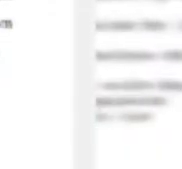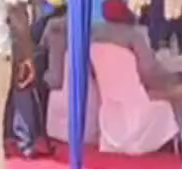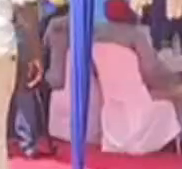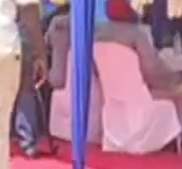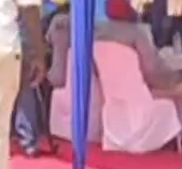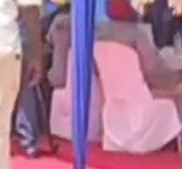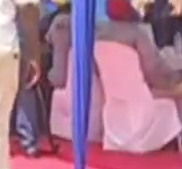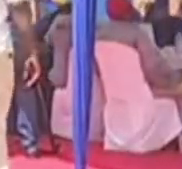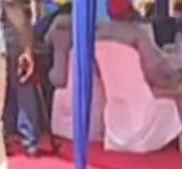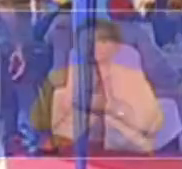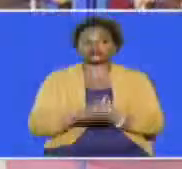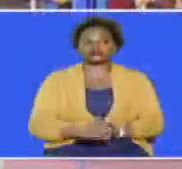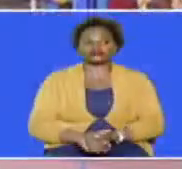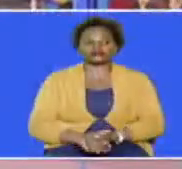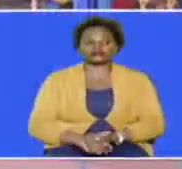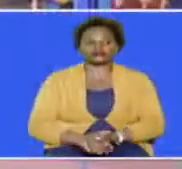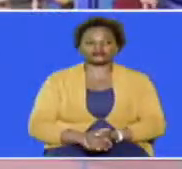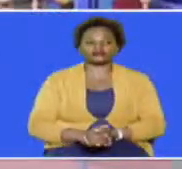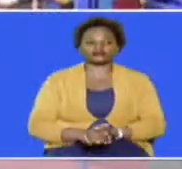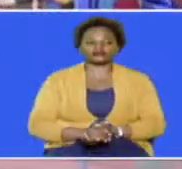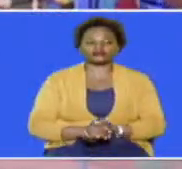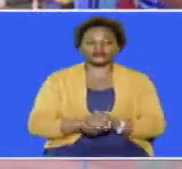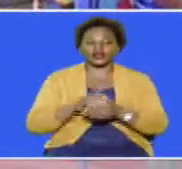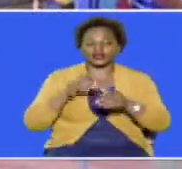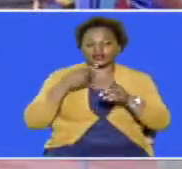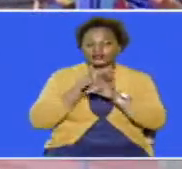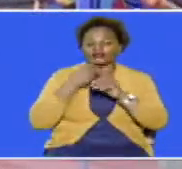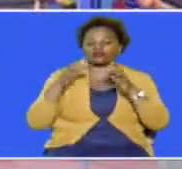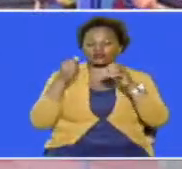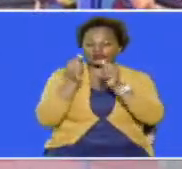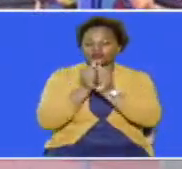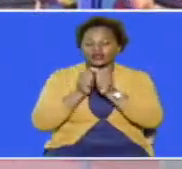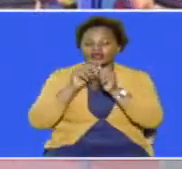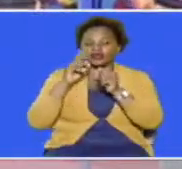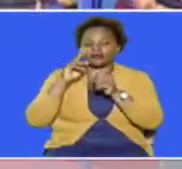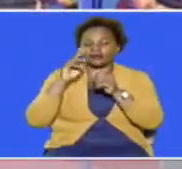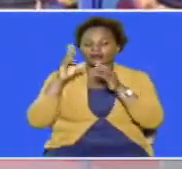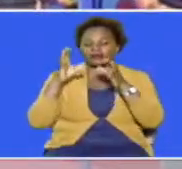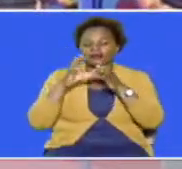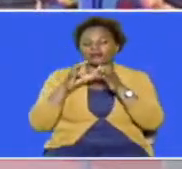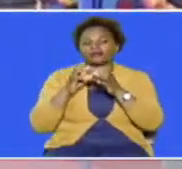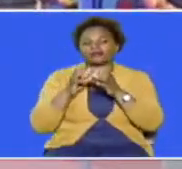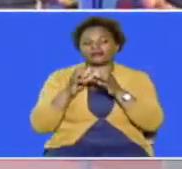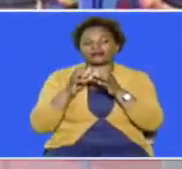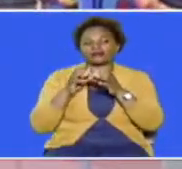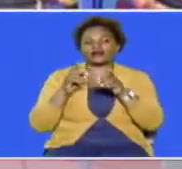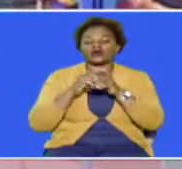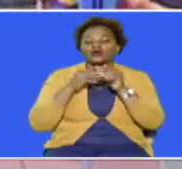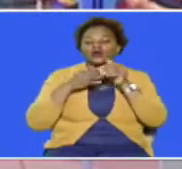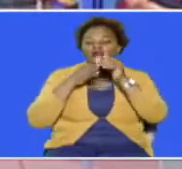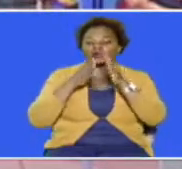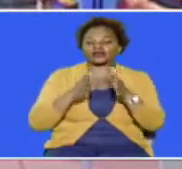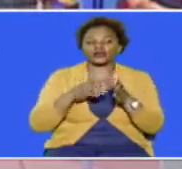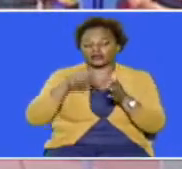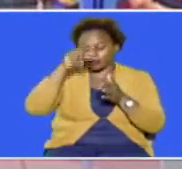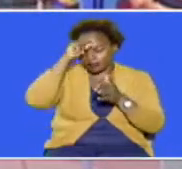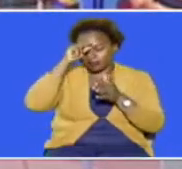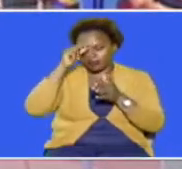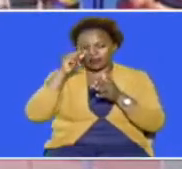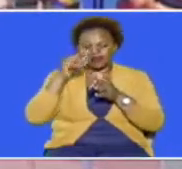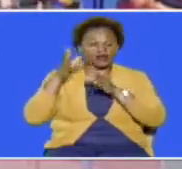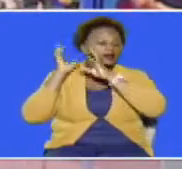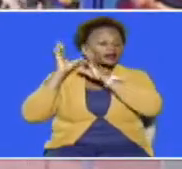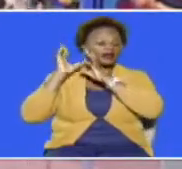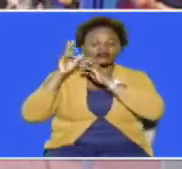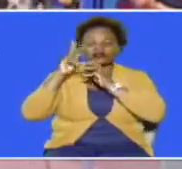na walalamishi wanaodai kuwa wanachama wa chama cha Pamoja African Alliance PA anachokiongoza gavana wa Kilifi